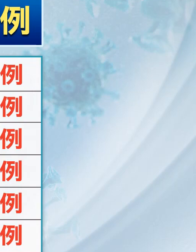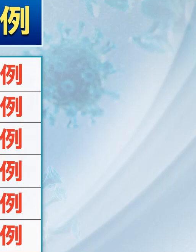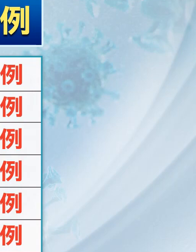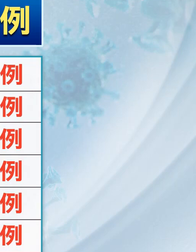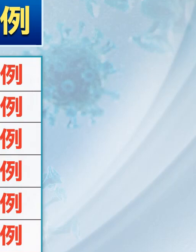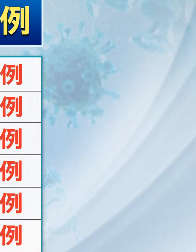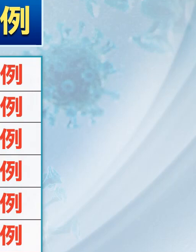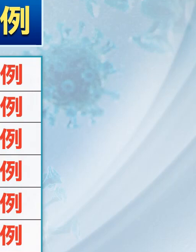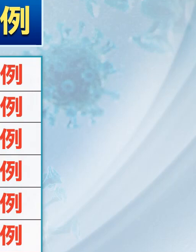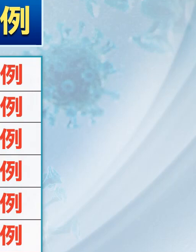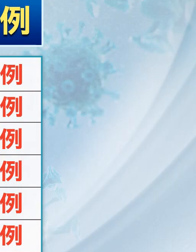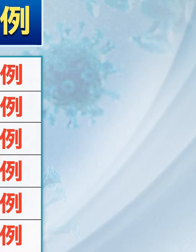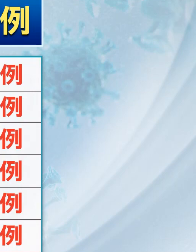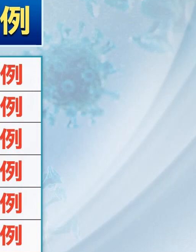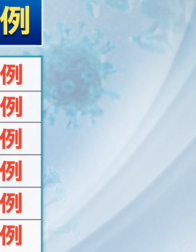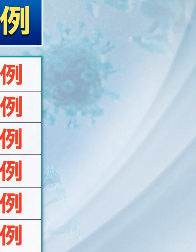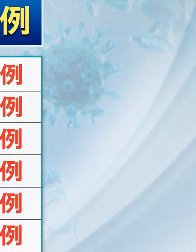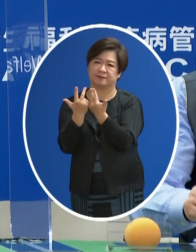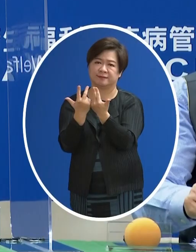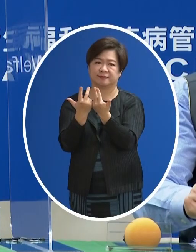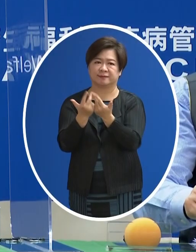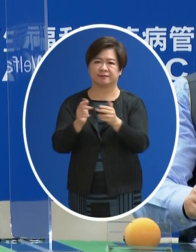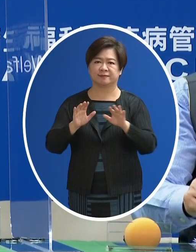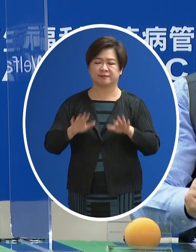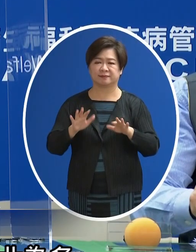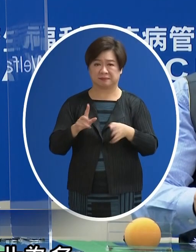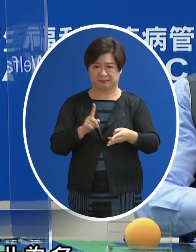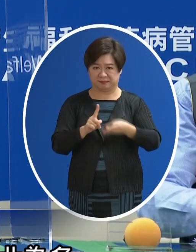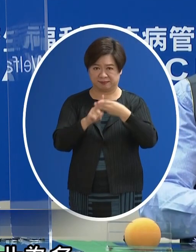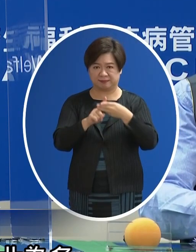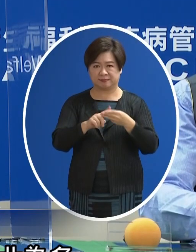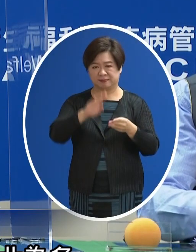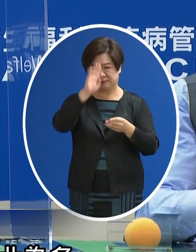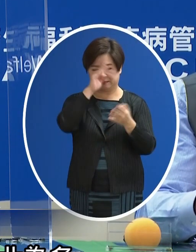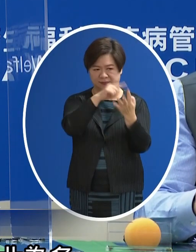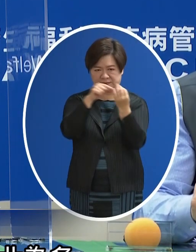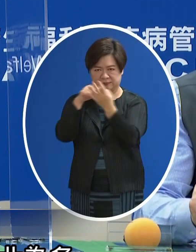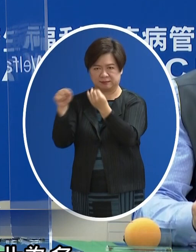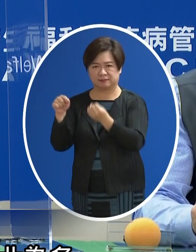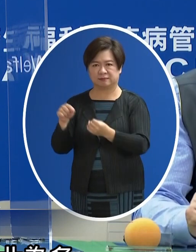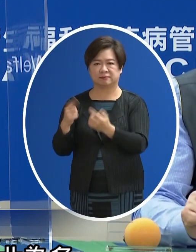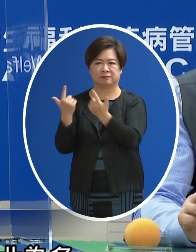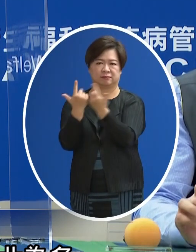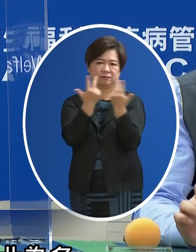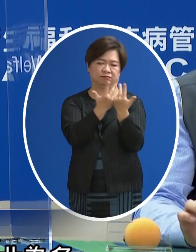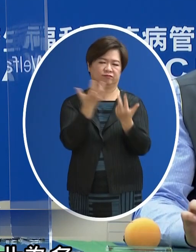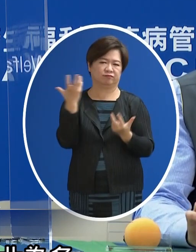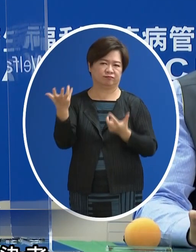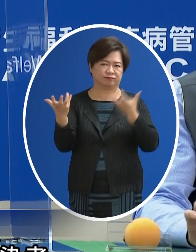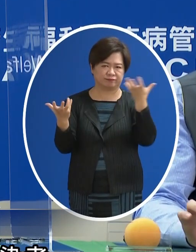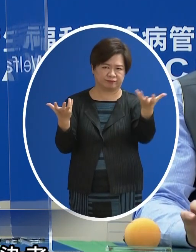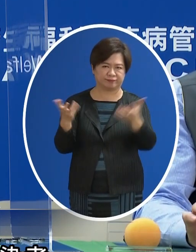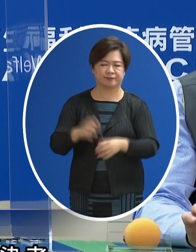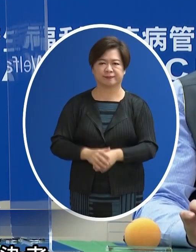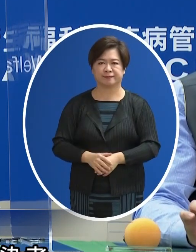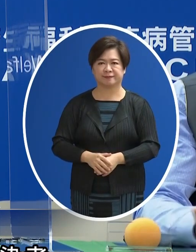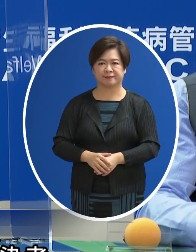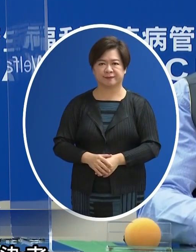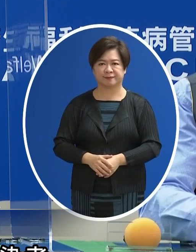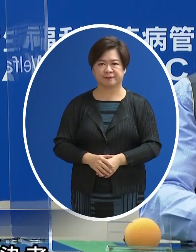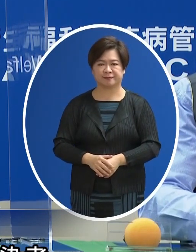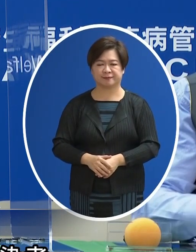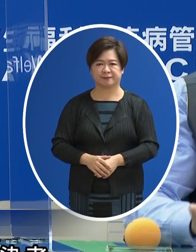例，新竹县、彰化县甲台中市各一例。 主要的一个病例还是在双北为多。那换句话说，这边的